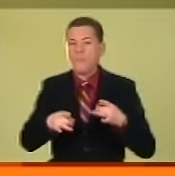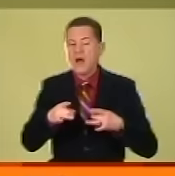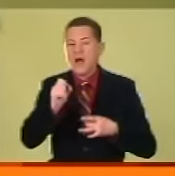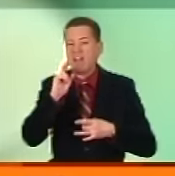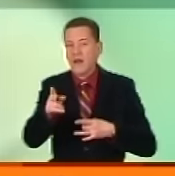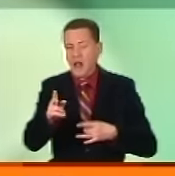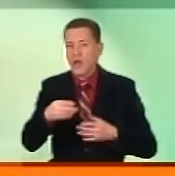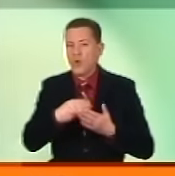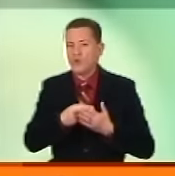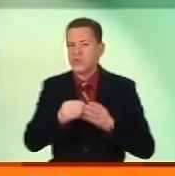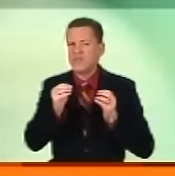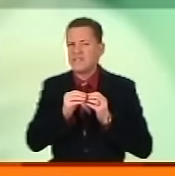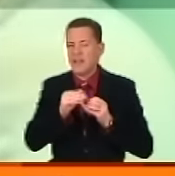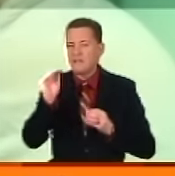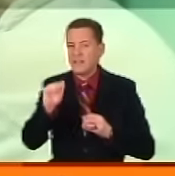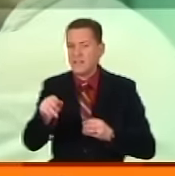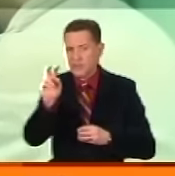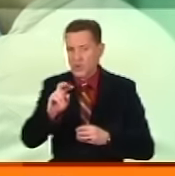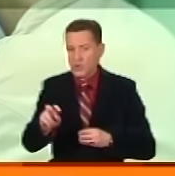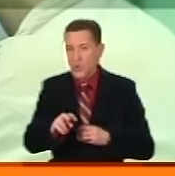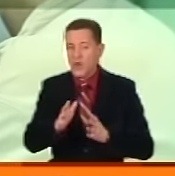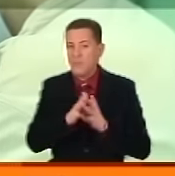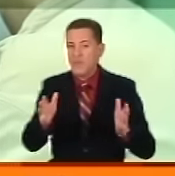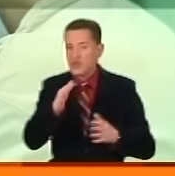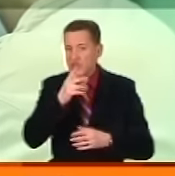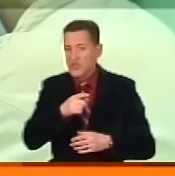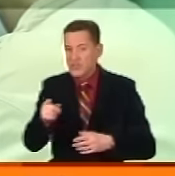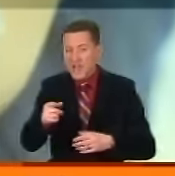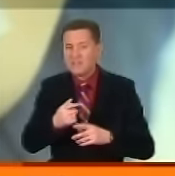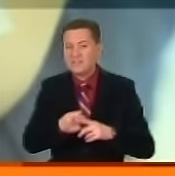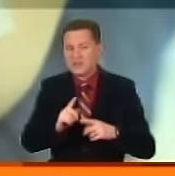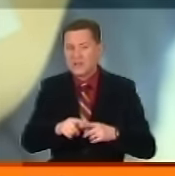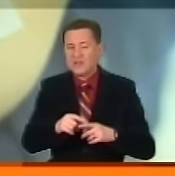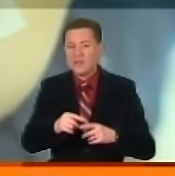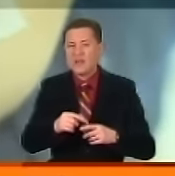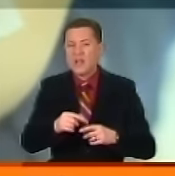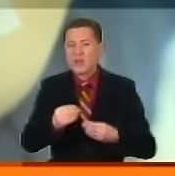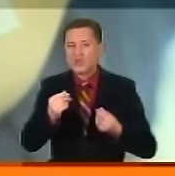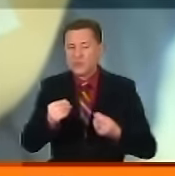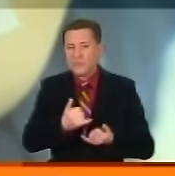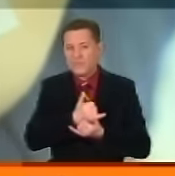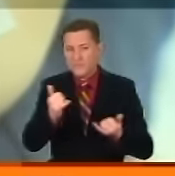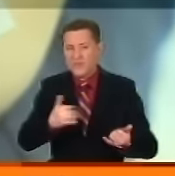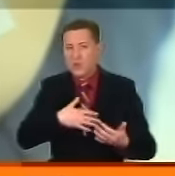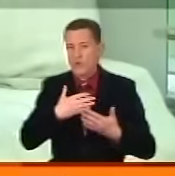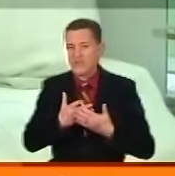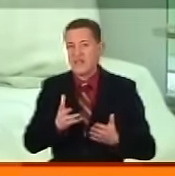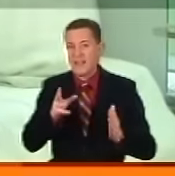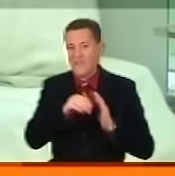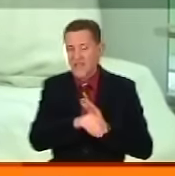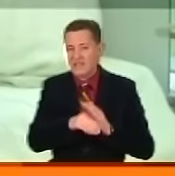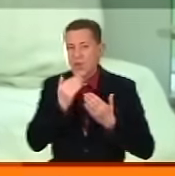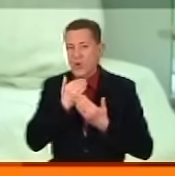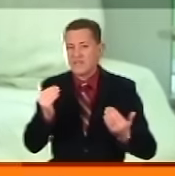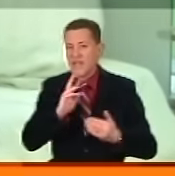коштують батькам десятки тисяч доларів. Більшу частку з цих сум завжди забезпечували доброчинні внески. Однак останні